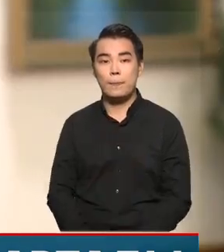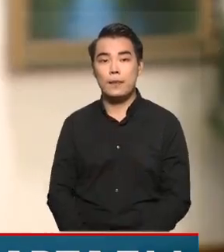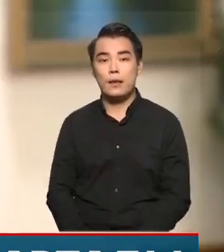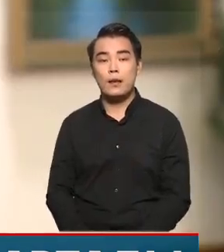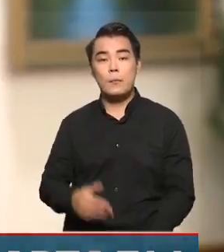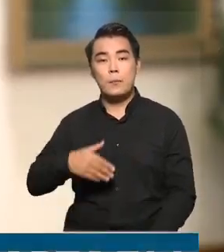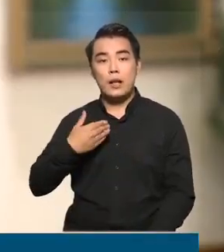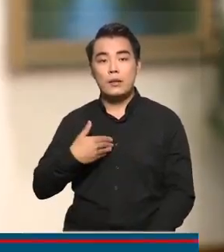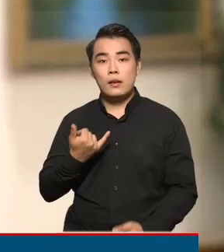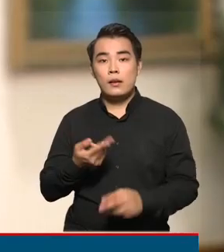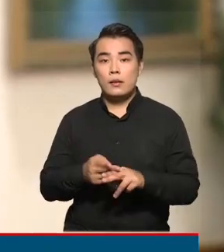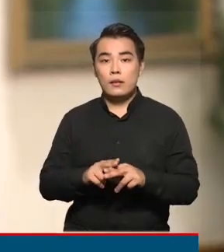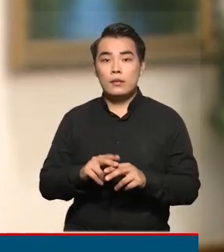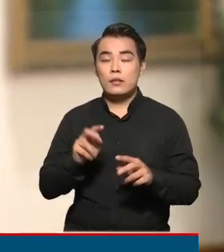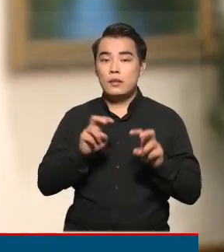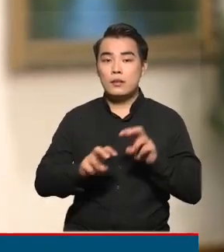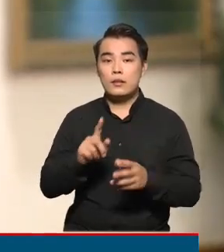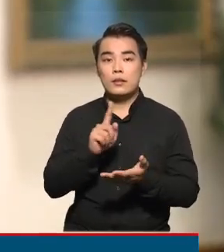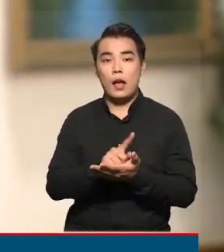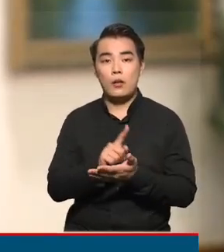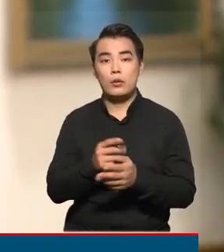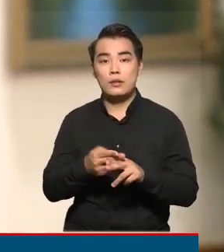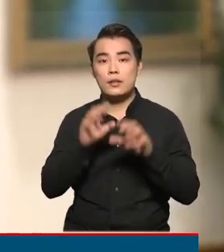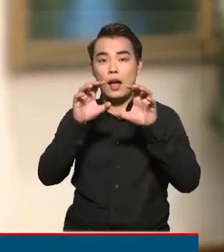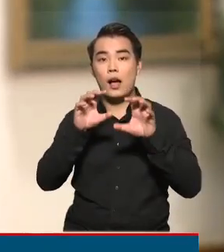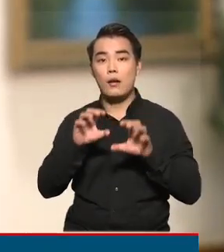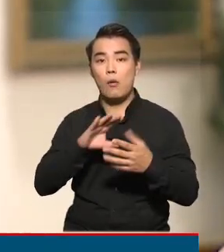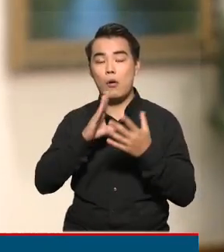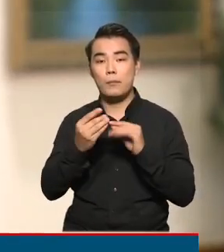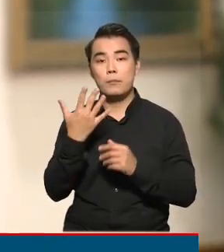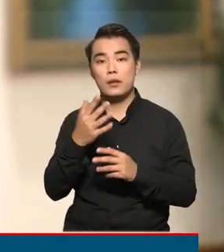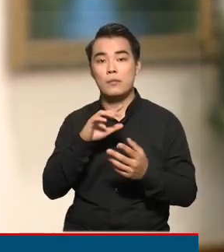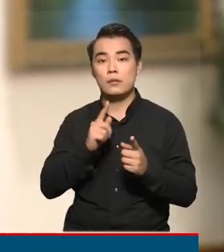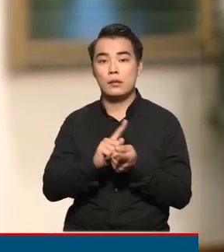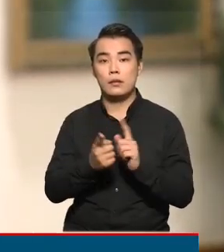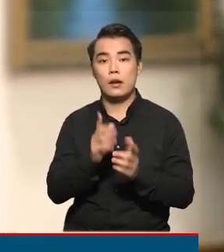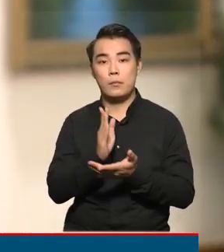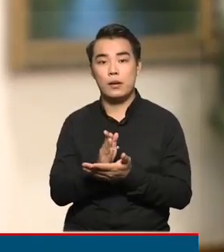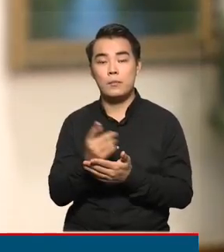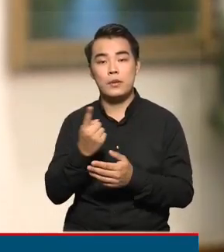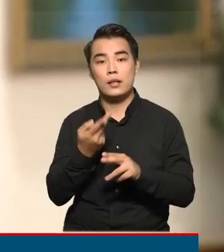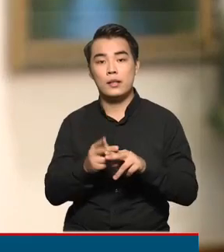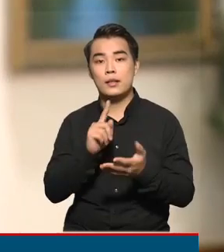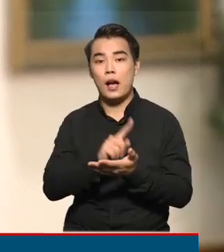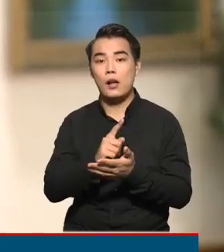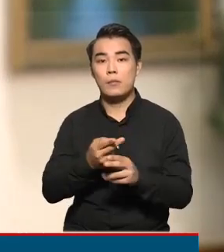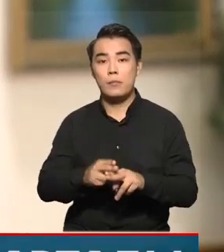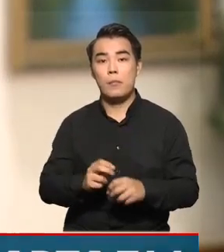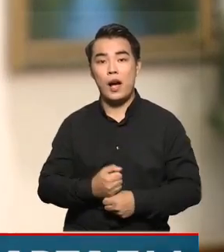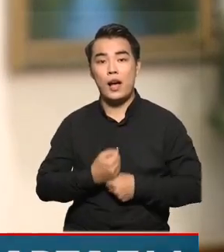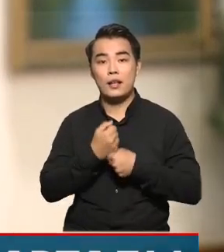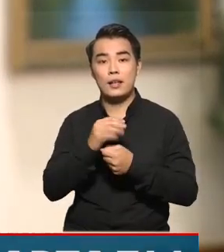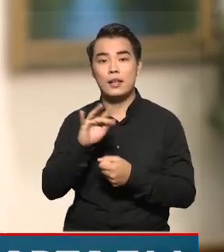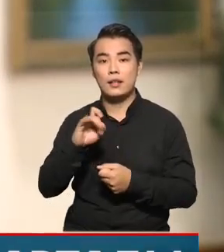Адекватно взыскивать суммы налогов. Аталған заң жобасында 5 концептуалды өзгеріс бар. Бірінші, нарықтағы бағаны қолдану